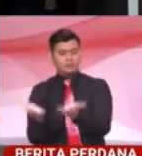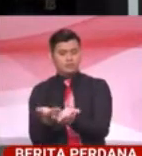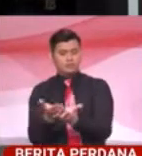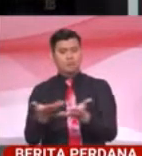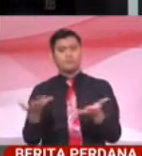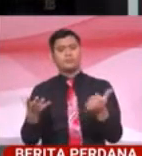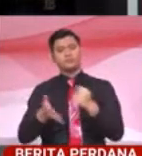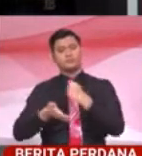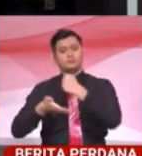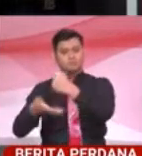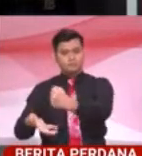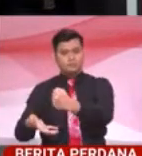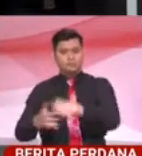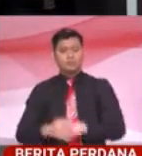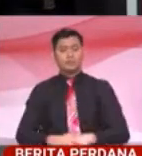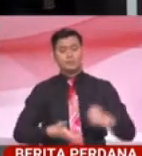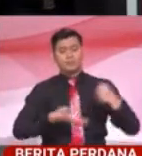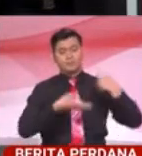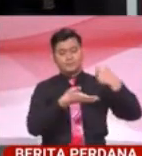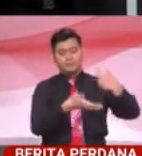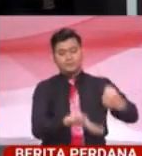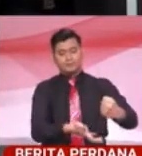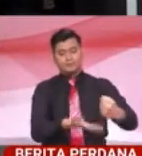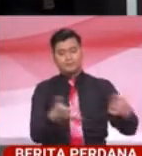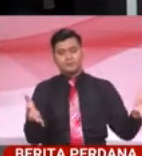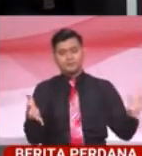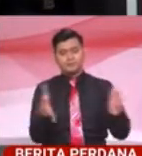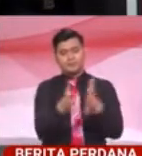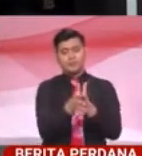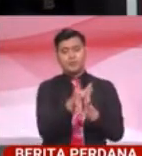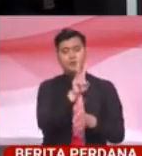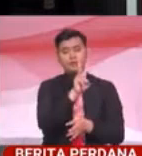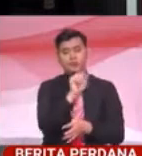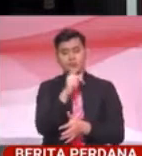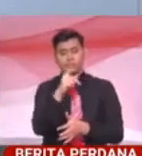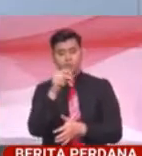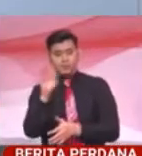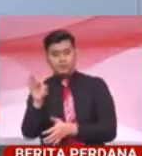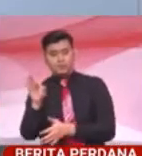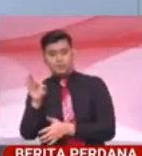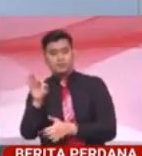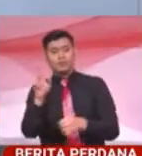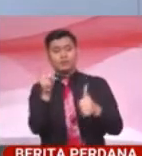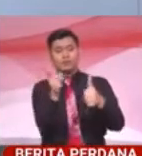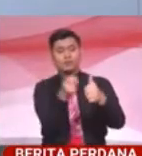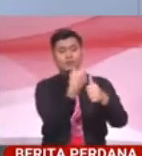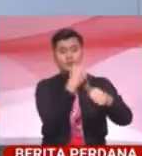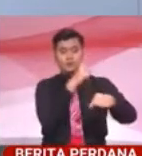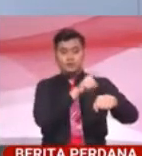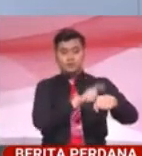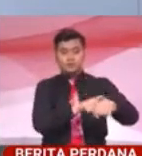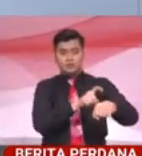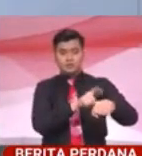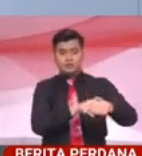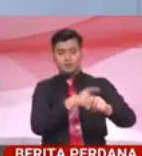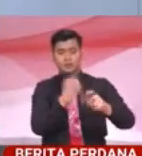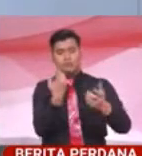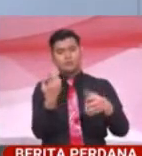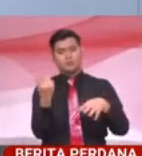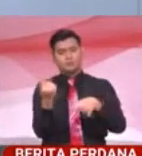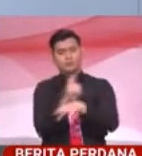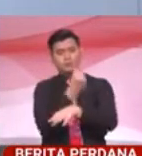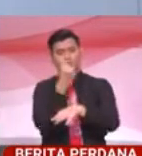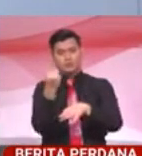Eksekutifnya, Mahani Ibrahim, dana yang disatukan dengan elemen wakaf itu merupakan yang pertama kali diperkenalkan di pasaran negara.